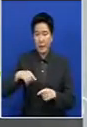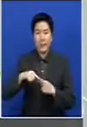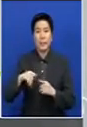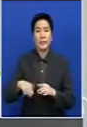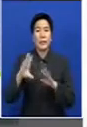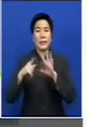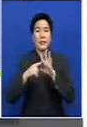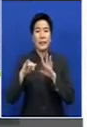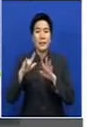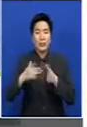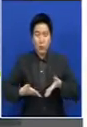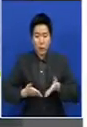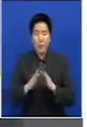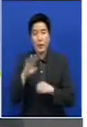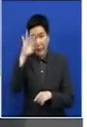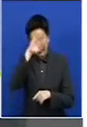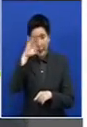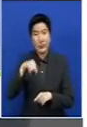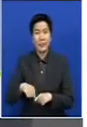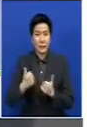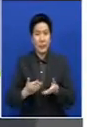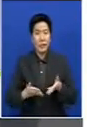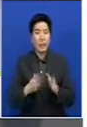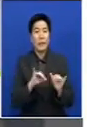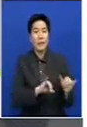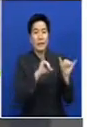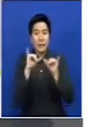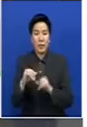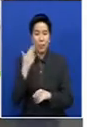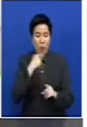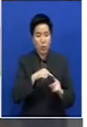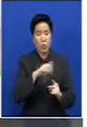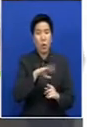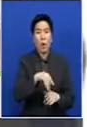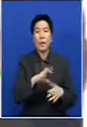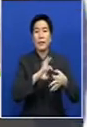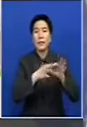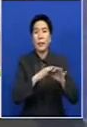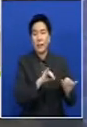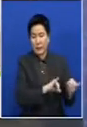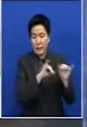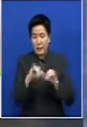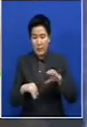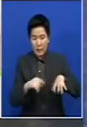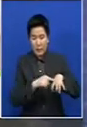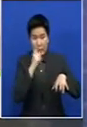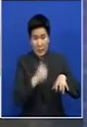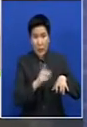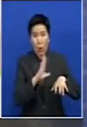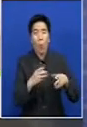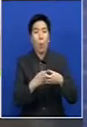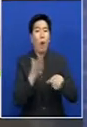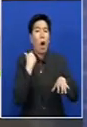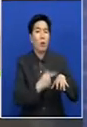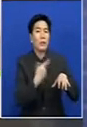ชานอิสระบนถนนพระราม4บางรักนะครับเป็นการย้ายที่ทำการจากสนามสุพัชราไซซึ่งเป็นที่ทำการของคณะ